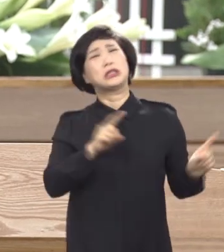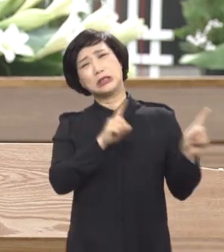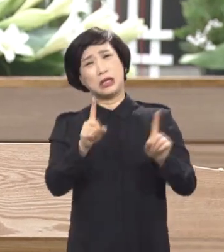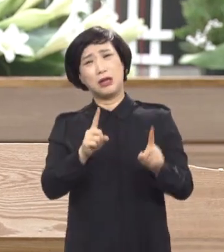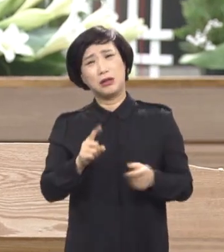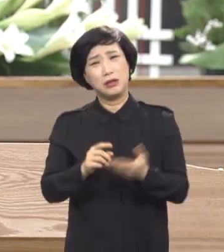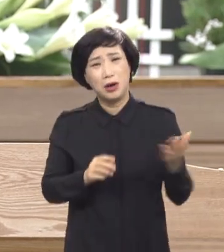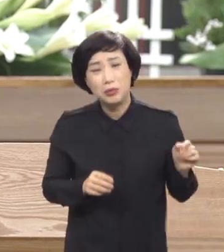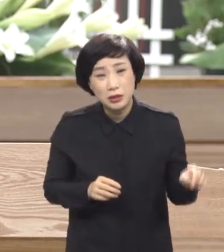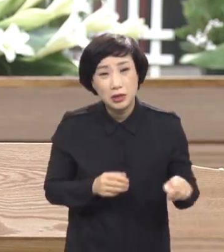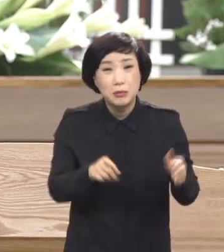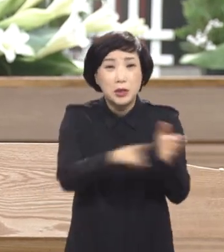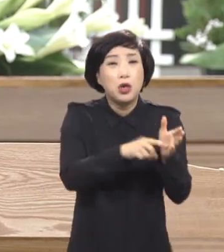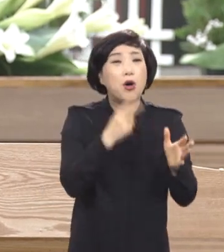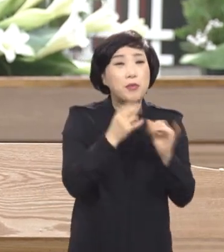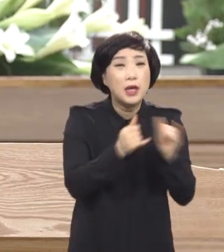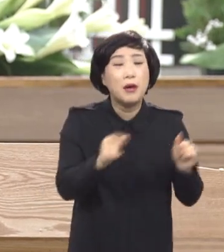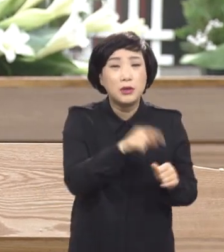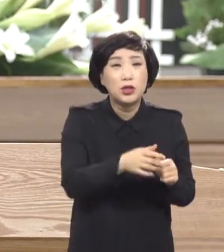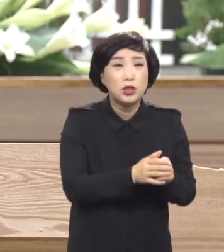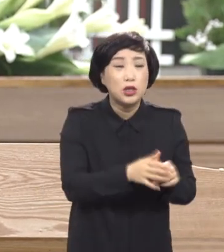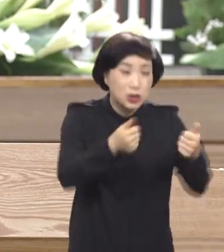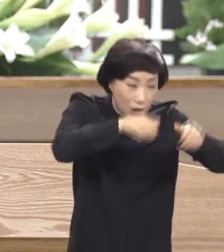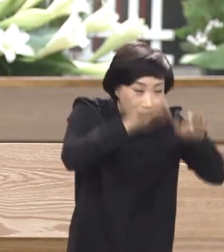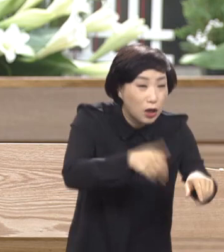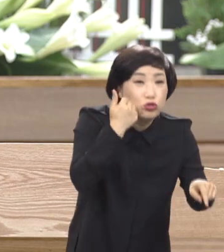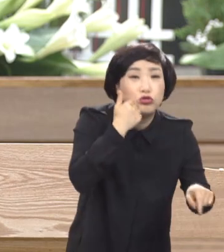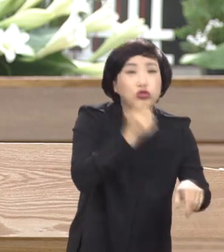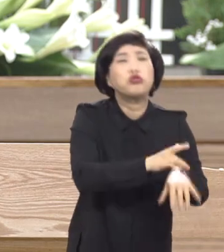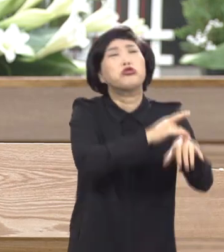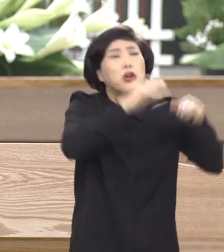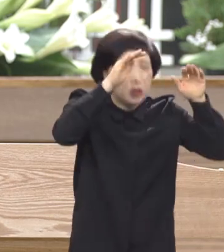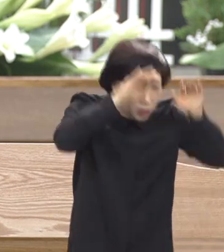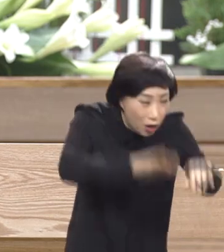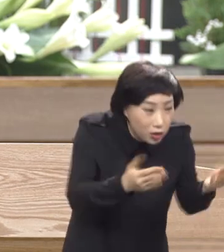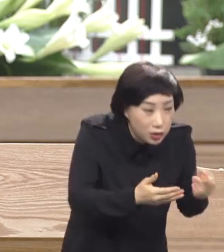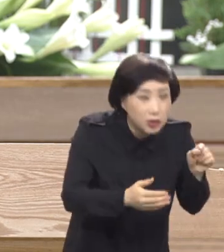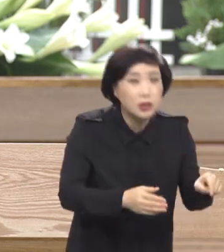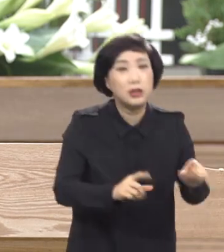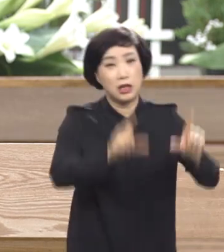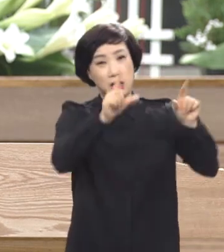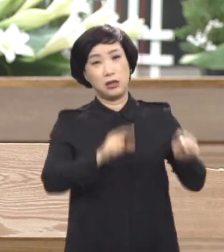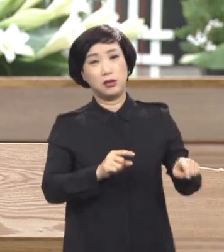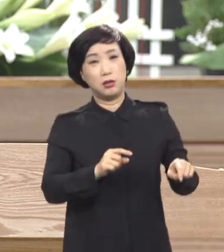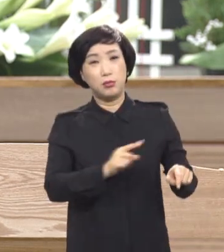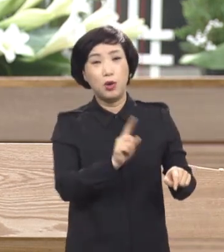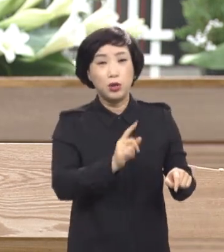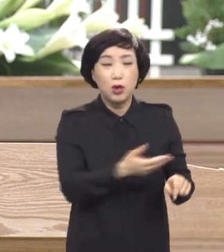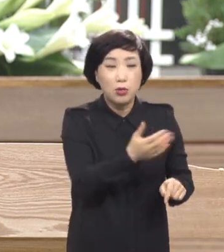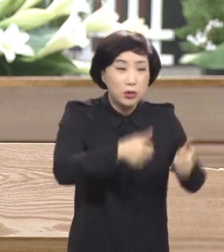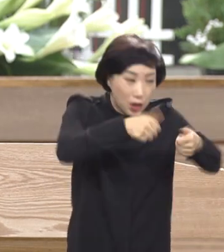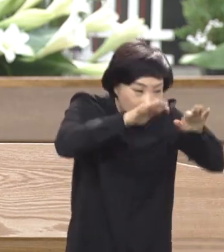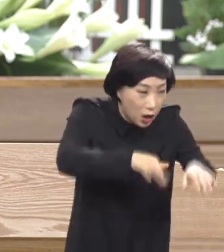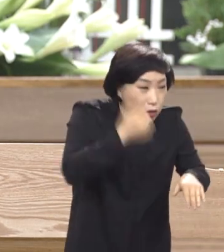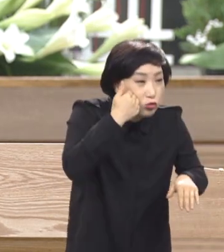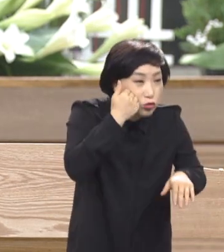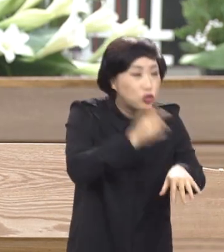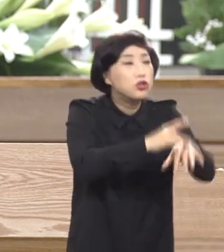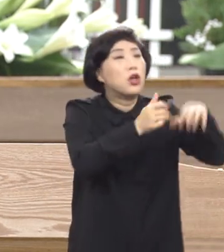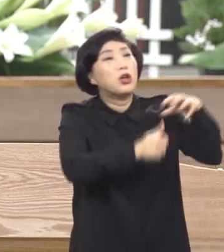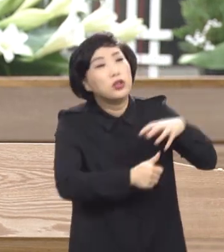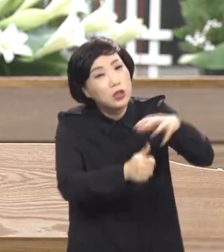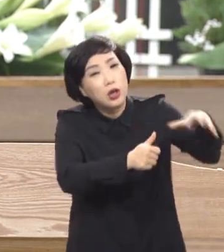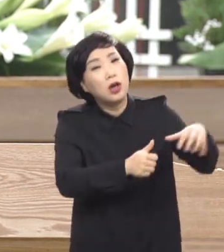이방인의 죄사는 귀신에게 오는 것이니 이 날은 그 죄사하는 자가 귀신에게 지배받는